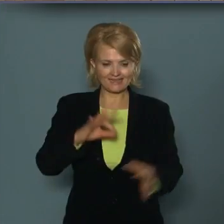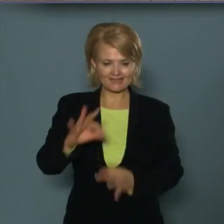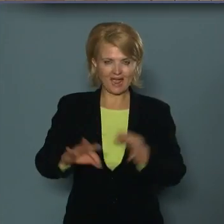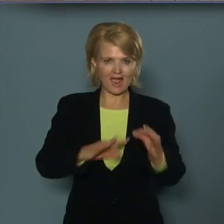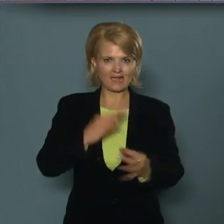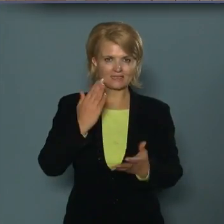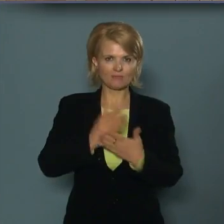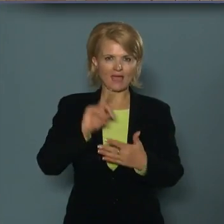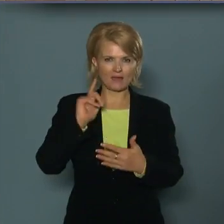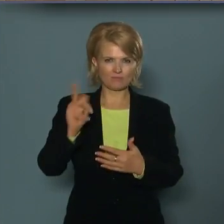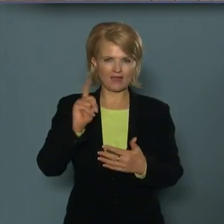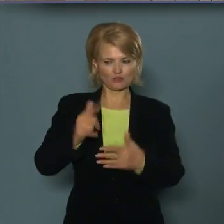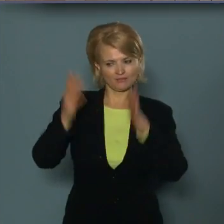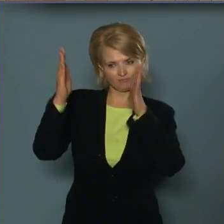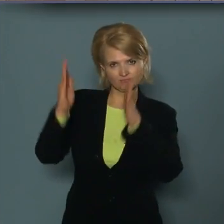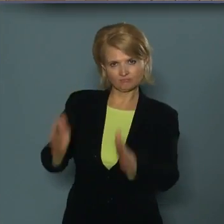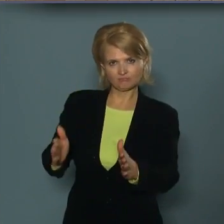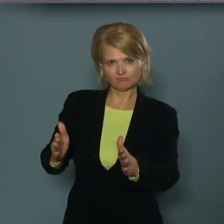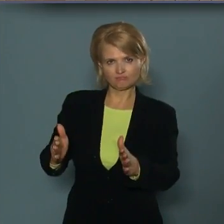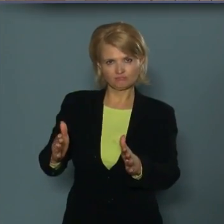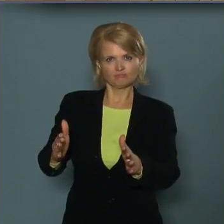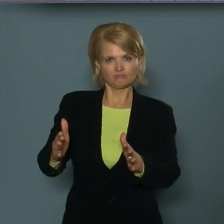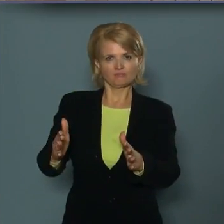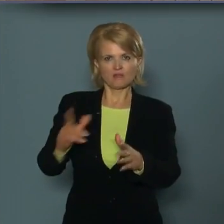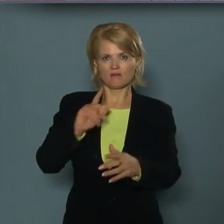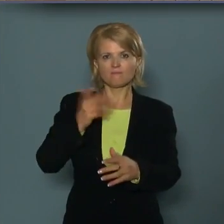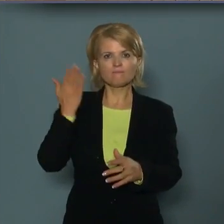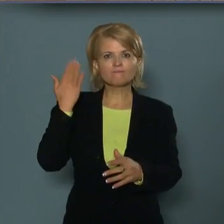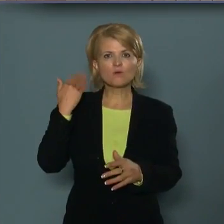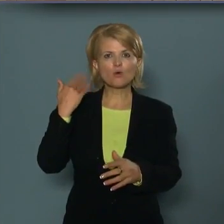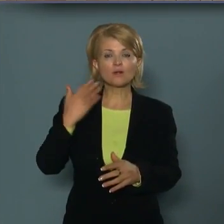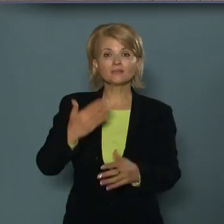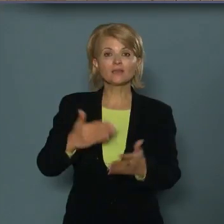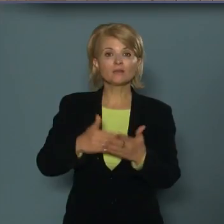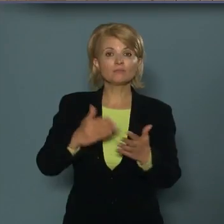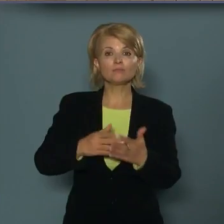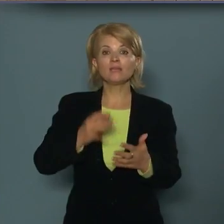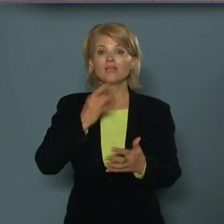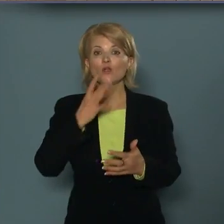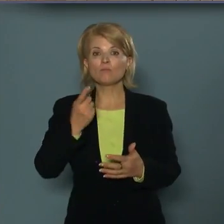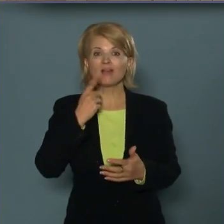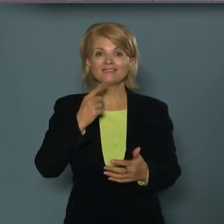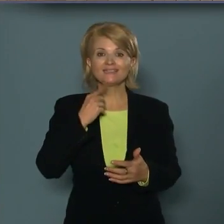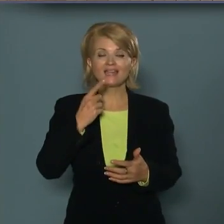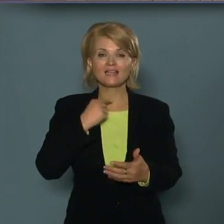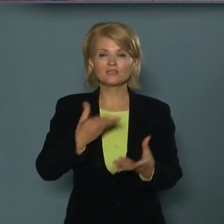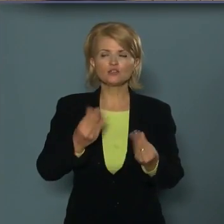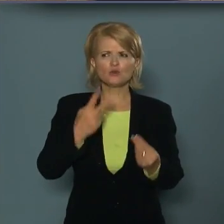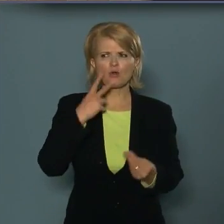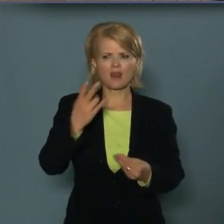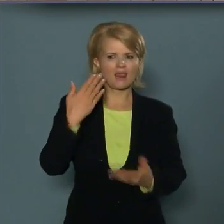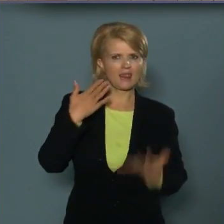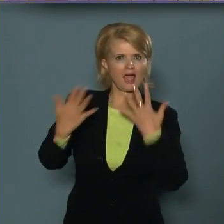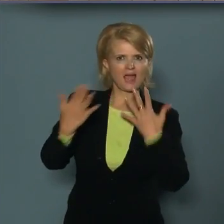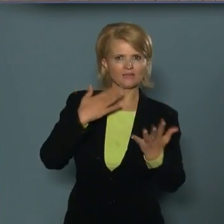táncok, amik ugye már a második felvonásba kerültek színre, azok tulajdonképpen még jobban földobtak bennünket, hogy ennyi